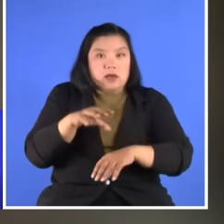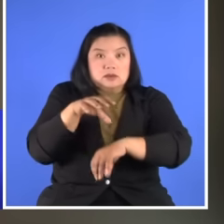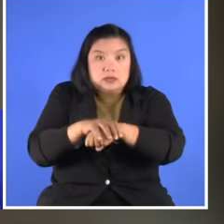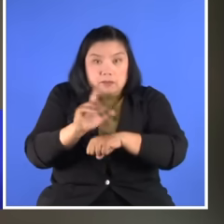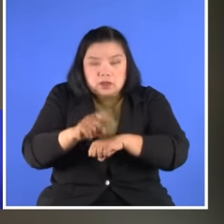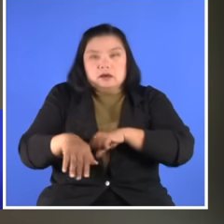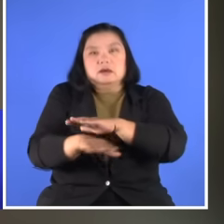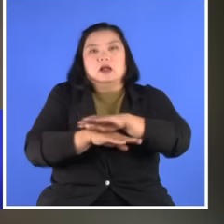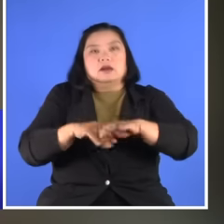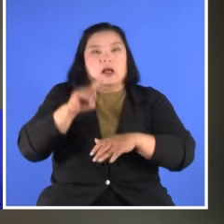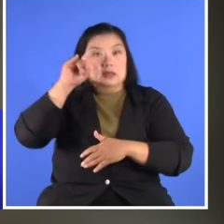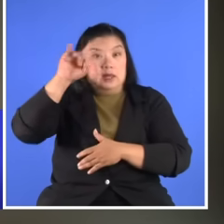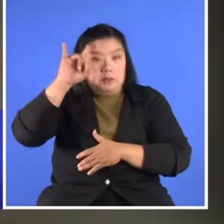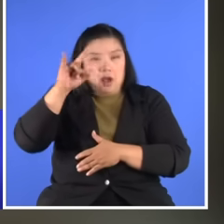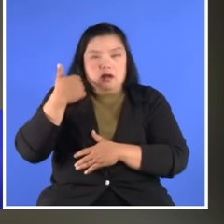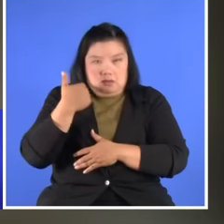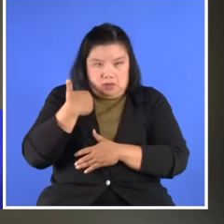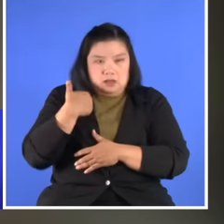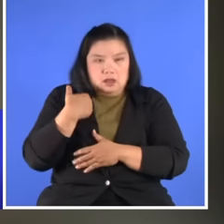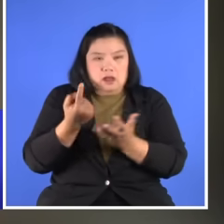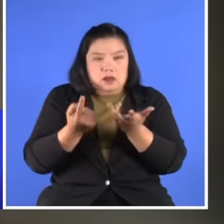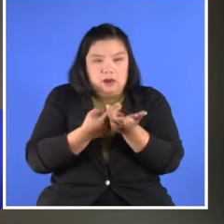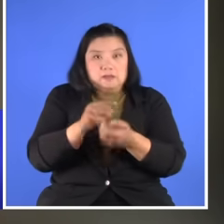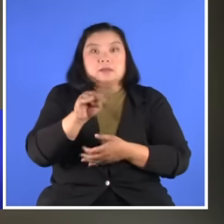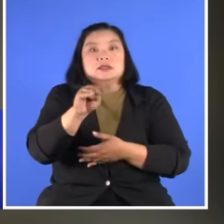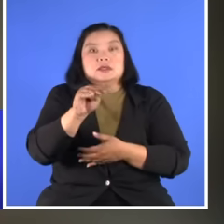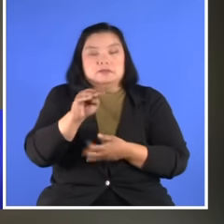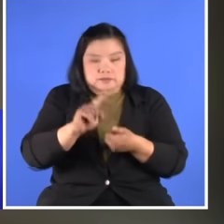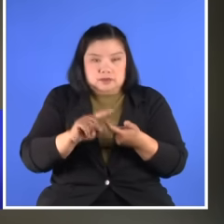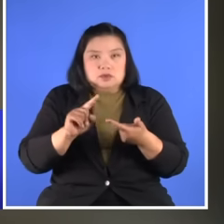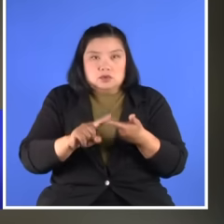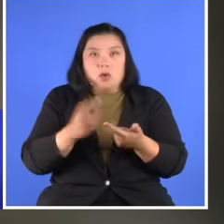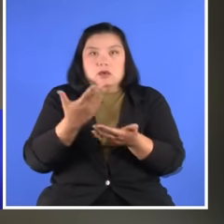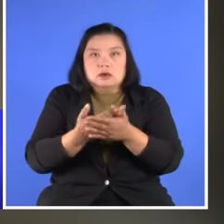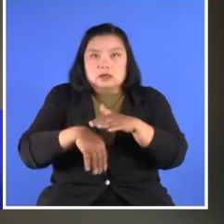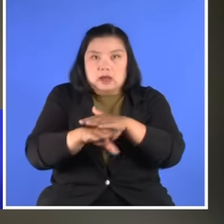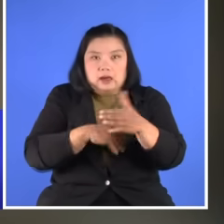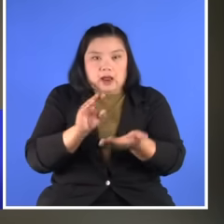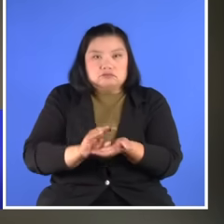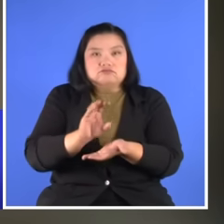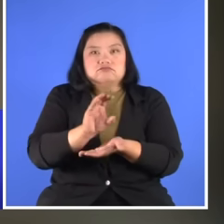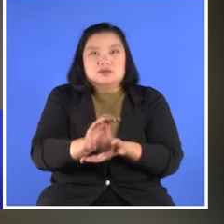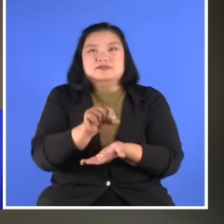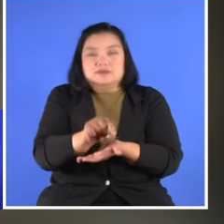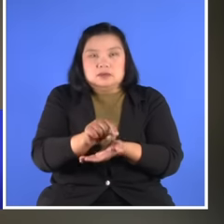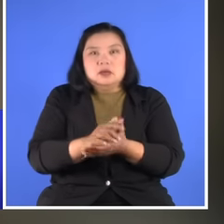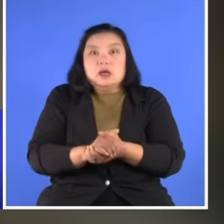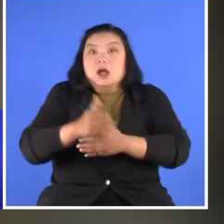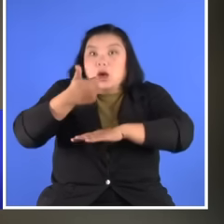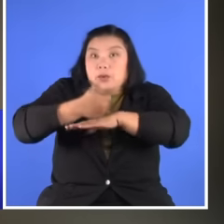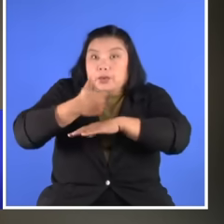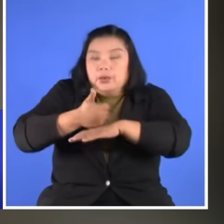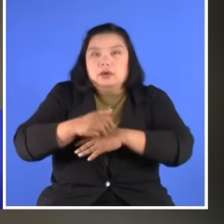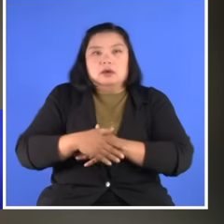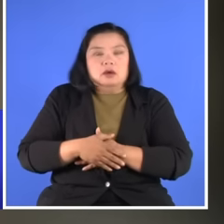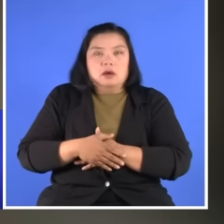บ้าได้เนี่ยเบื้องต้นเี่ 40เม็ดและก็เงินสดที่ถูกล่อซื้อผู้กำกับโรงพรหนองปริงนครสวรรค์เนี่ยอเปิดเผยบอก